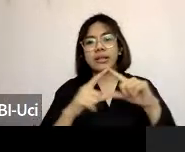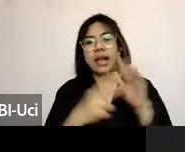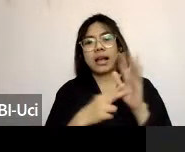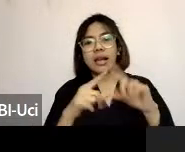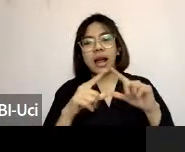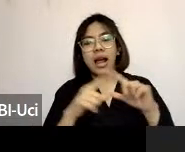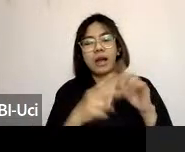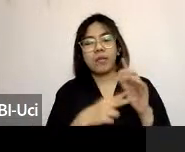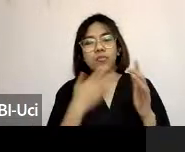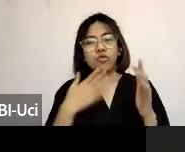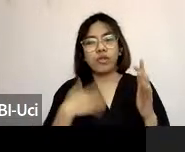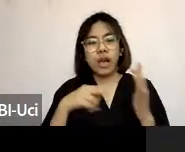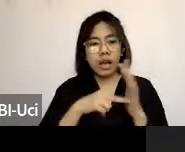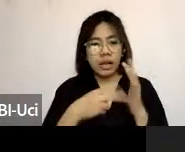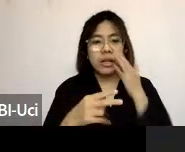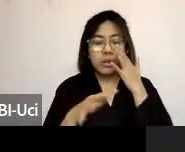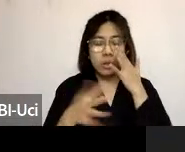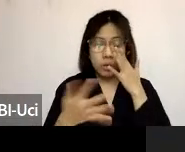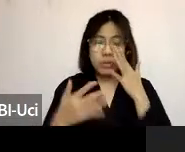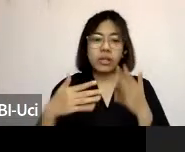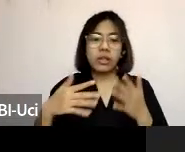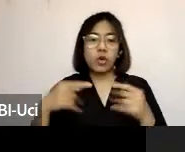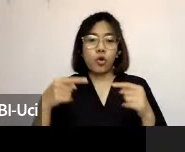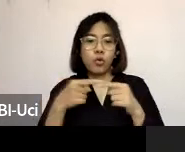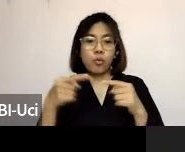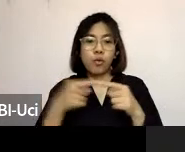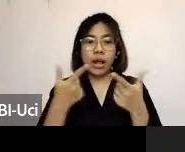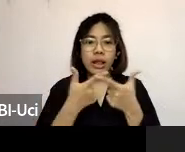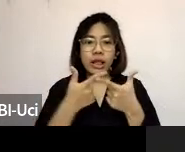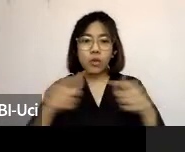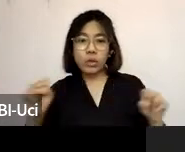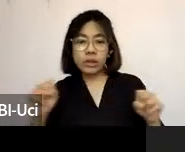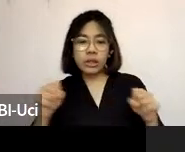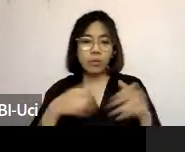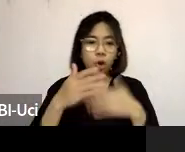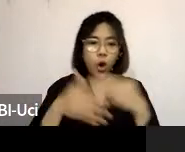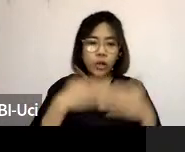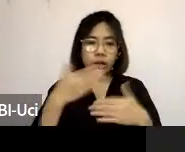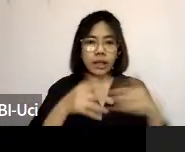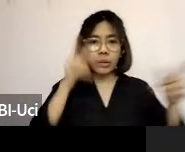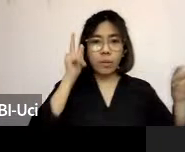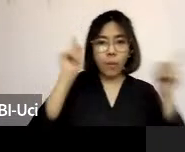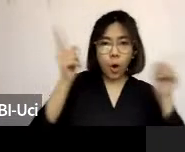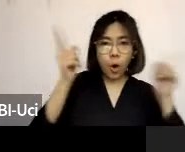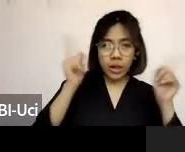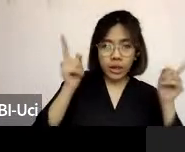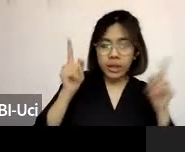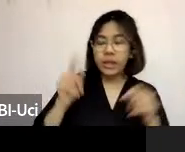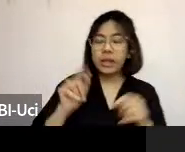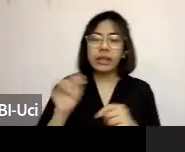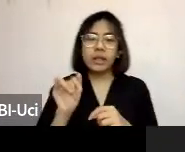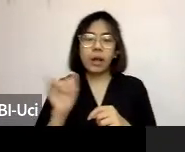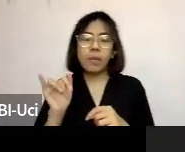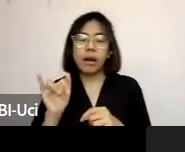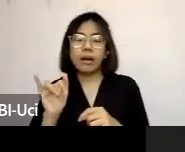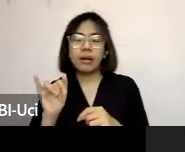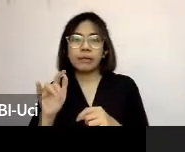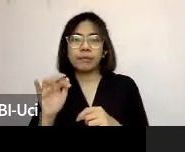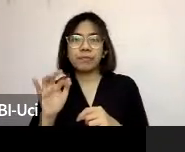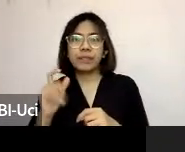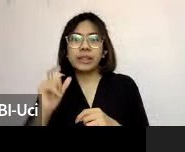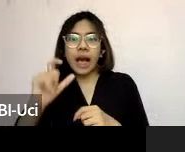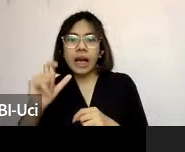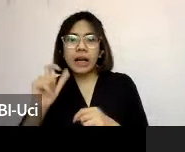dan strategi linguistik ini mengaburkan proses politik dengan cara slip Am Bagaimana